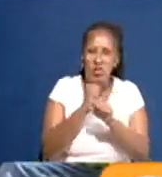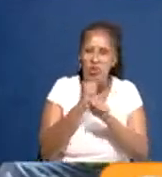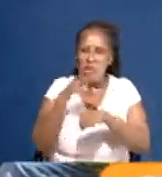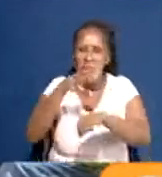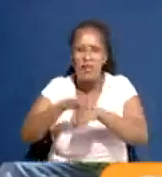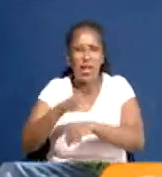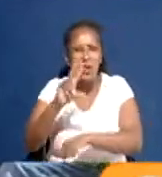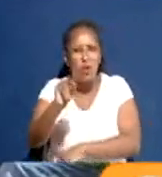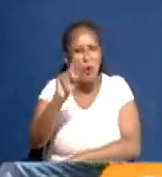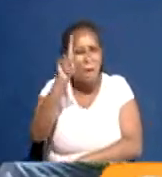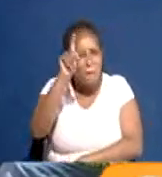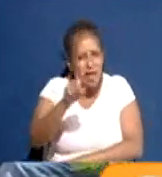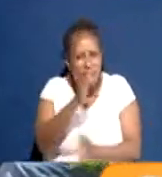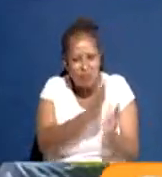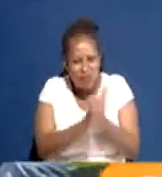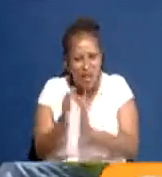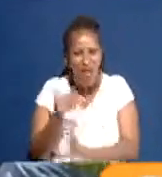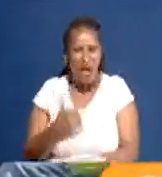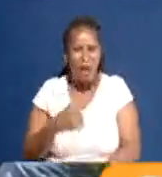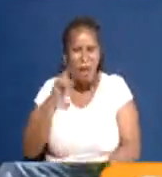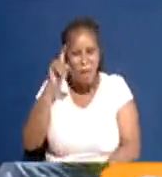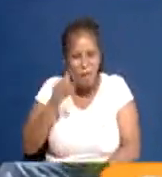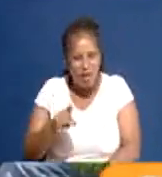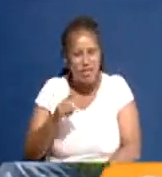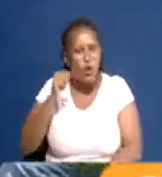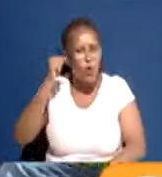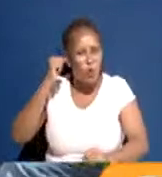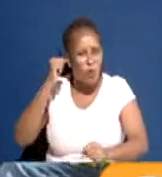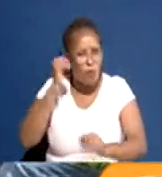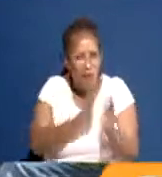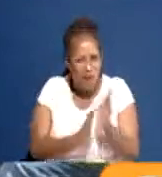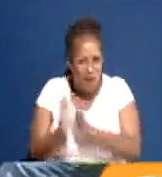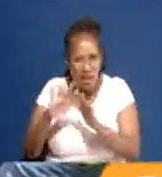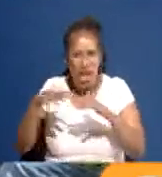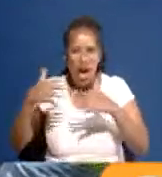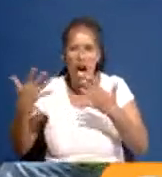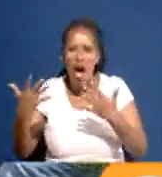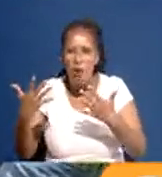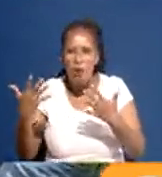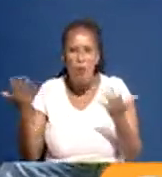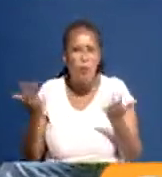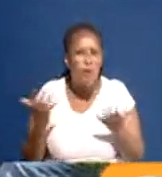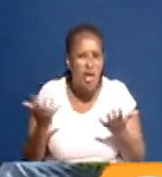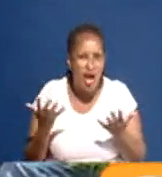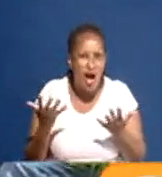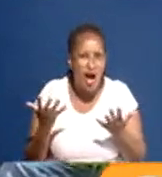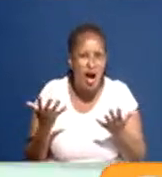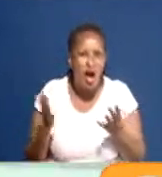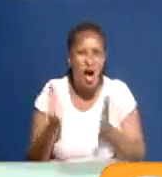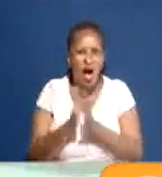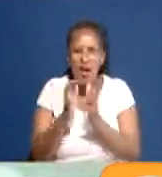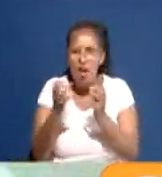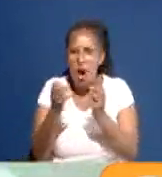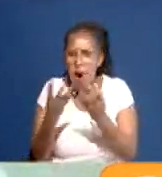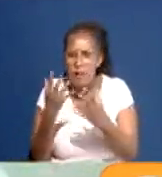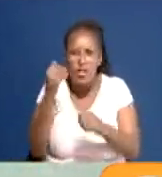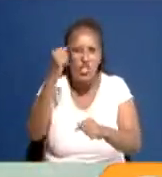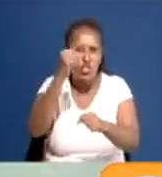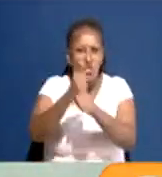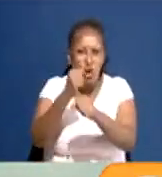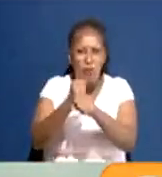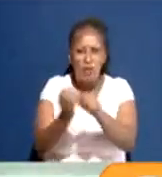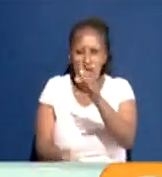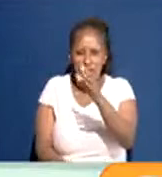Hapana, lazima uwe na mpango. You must be deliberate about where and how many jobs you are